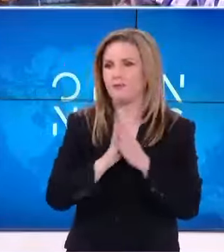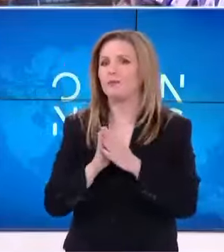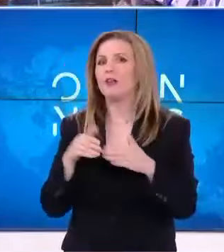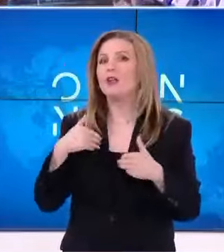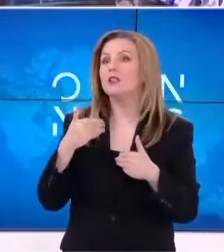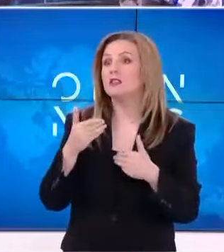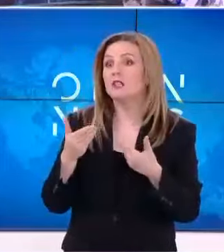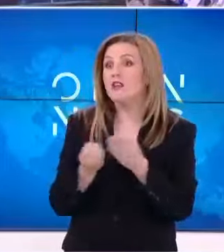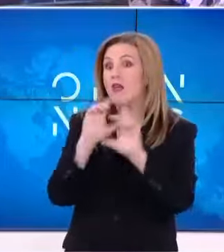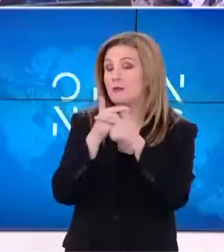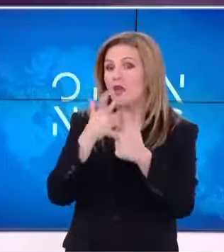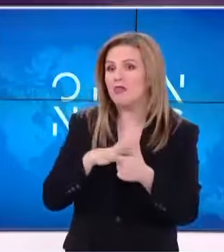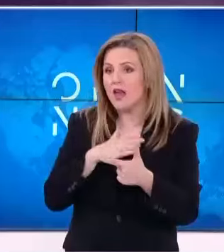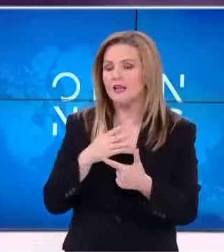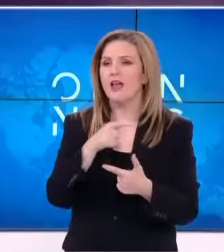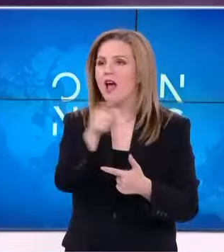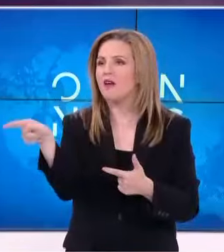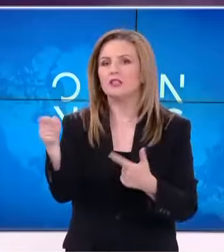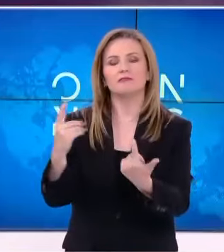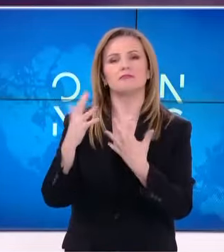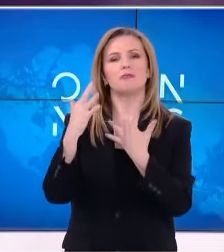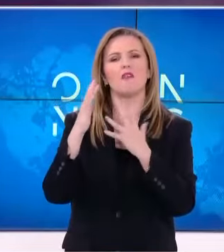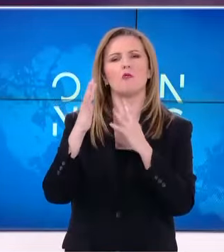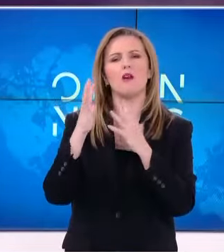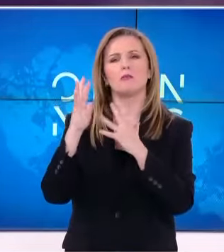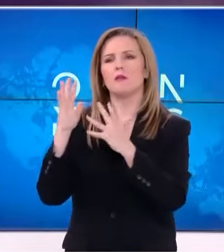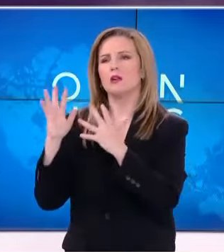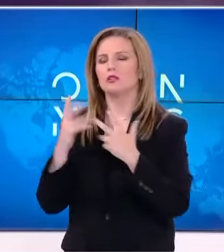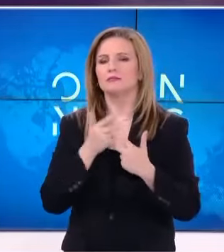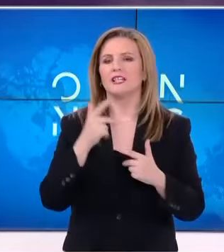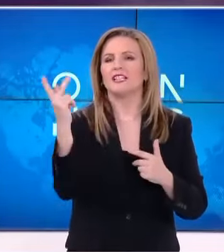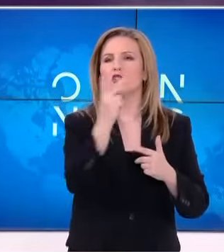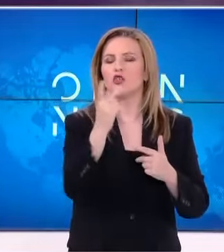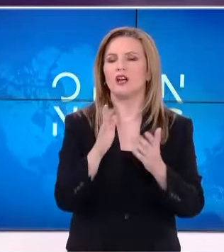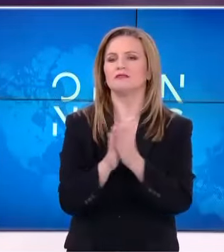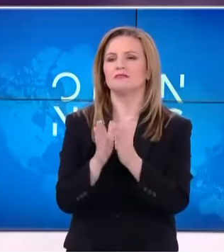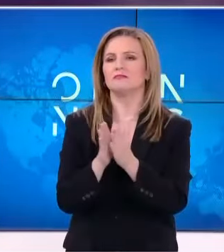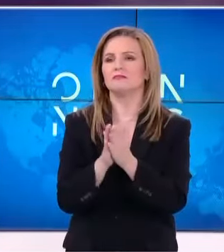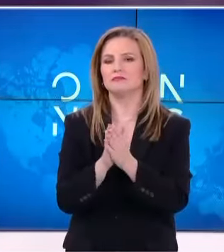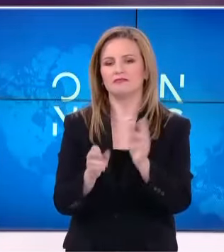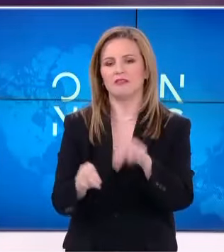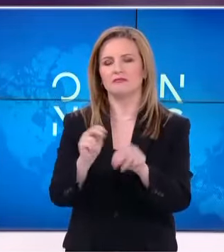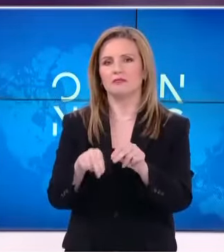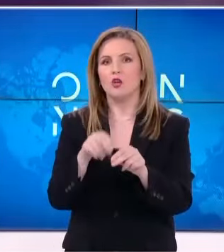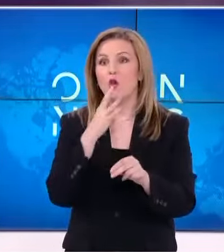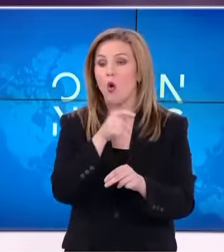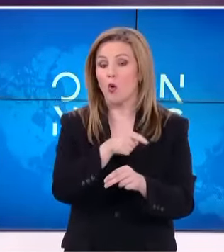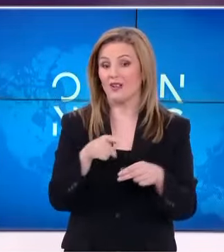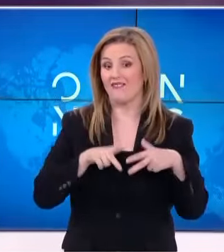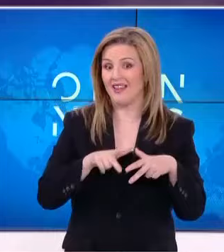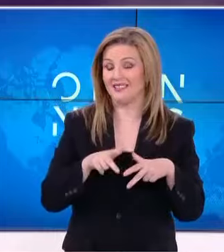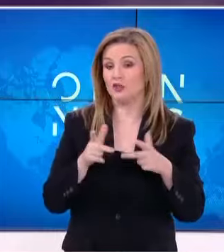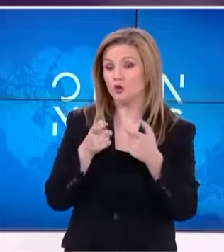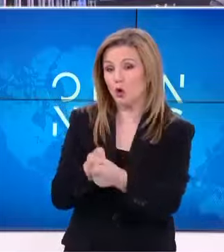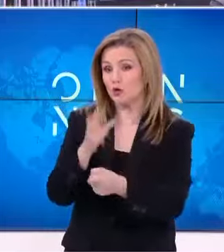τελικώς να την επιβραβεύσει η κοινωνία που σκότωσε 57 ανθρώπους